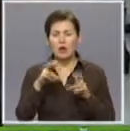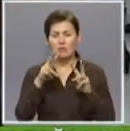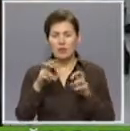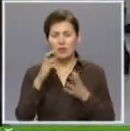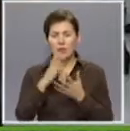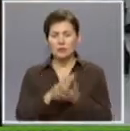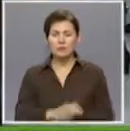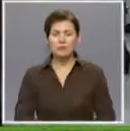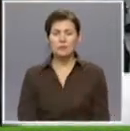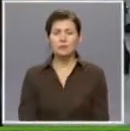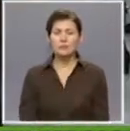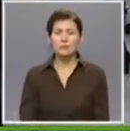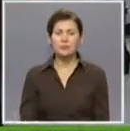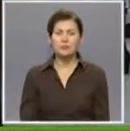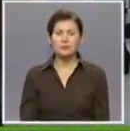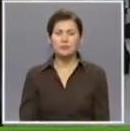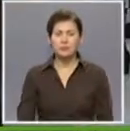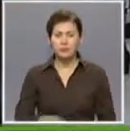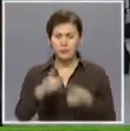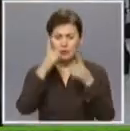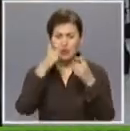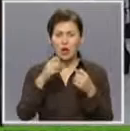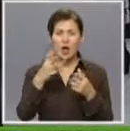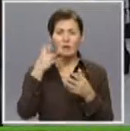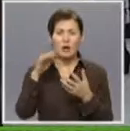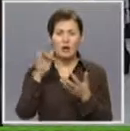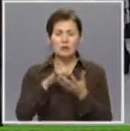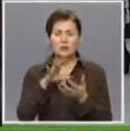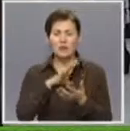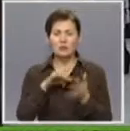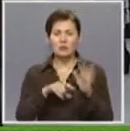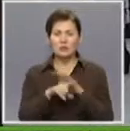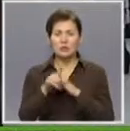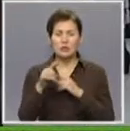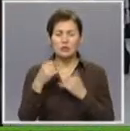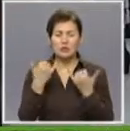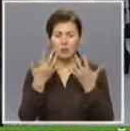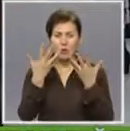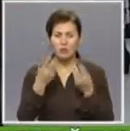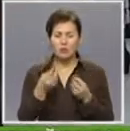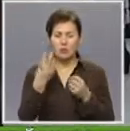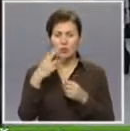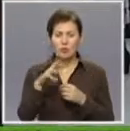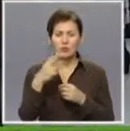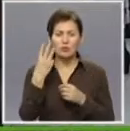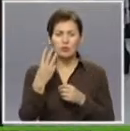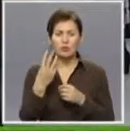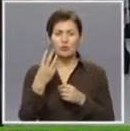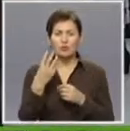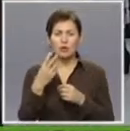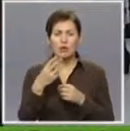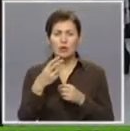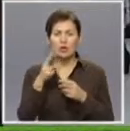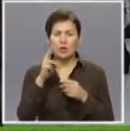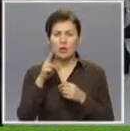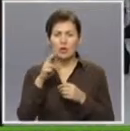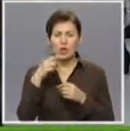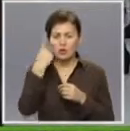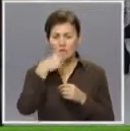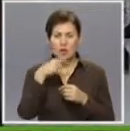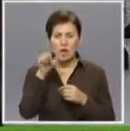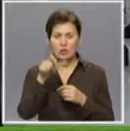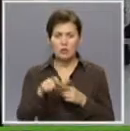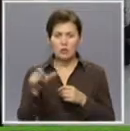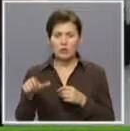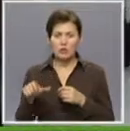Алматы қаласы бойынша 12.90-нан бастап қолға алына бастады. Бүгінгі күні 33 клиент жеке тұлға